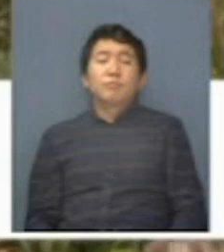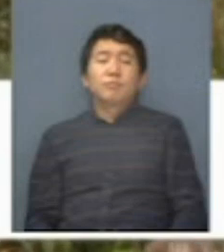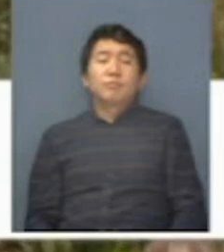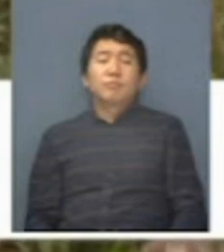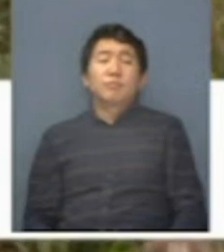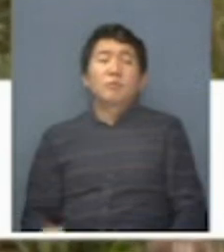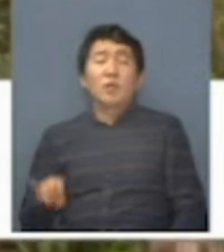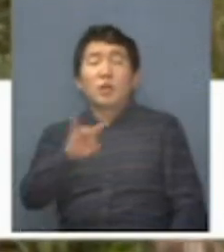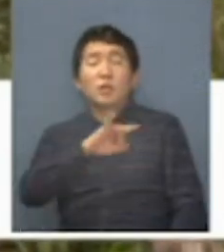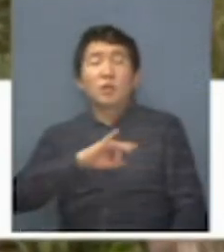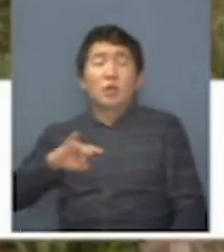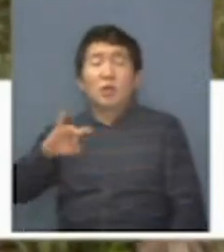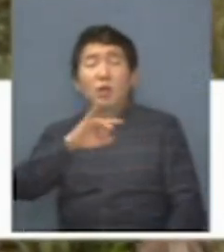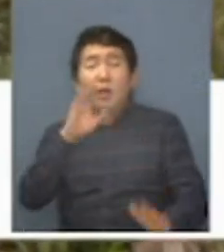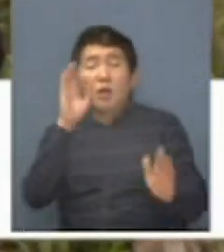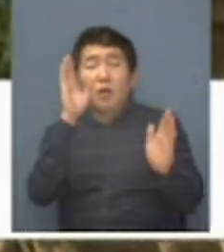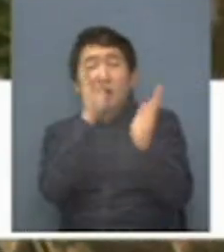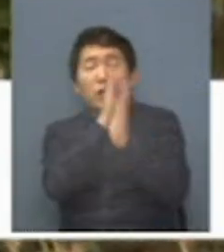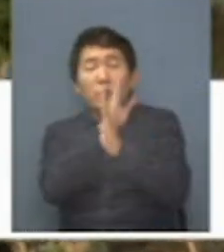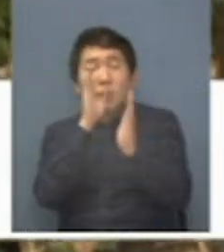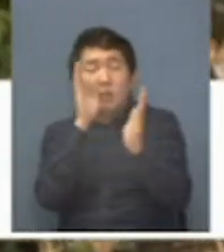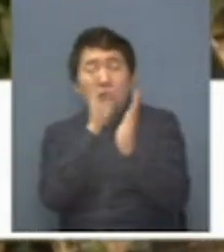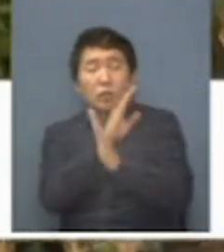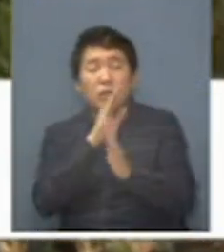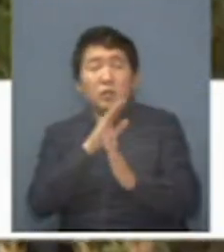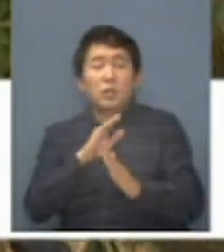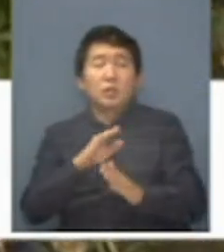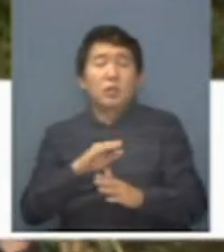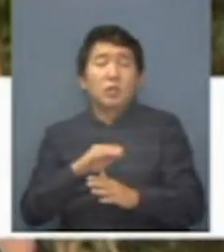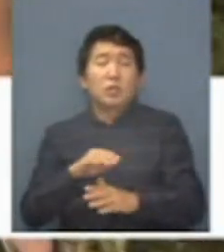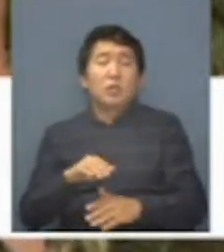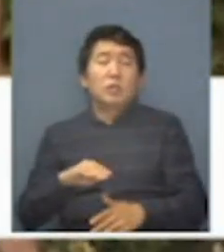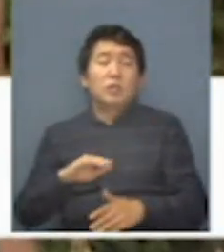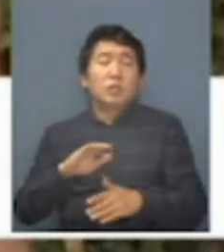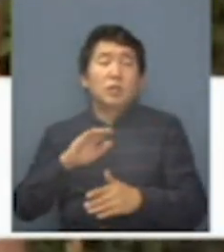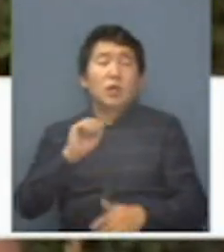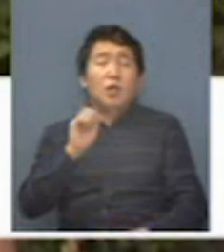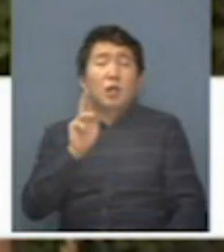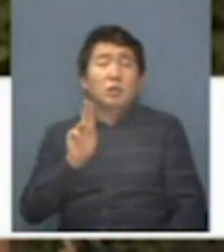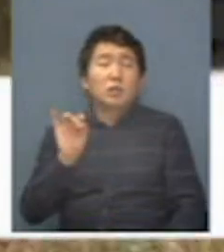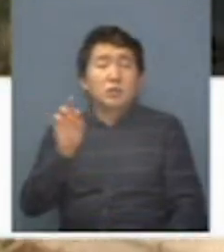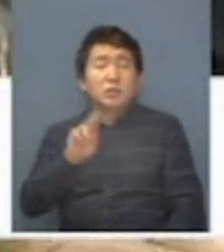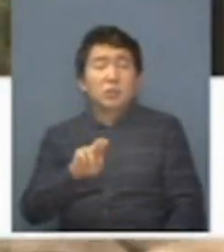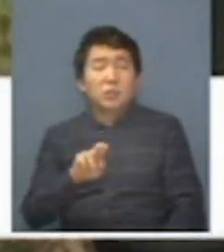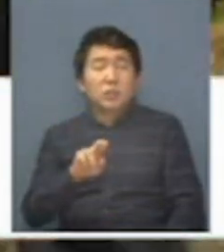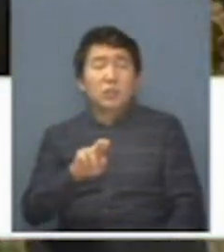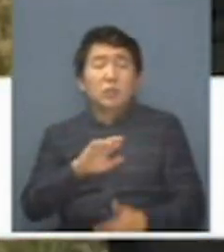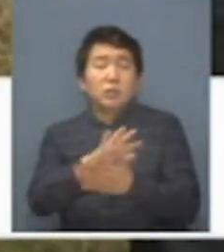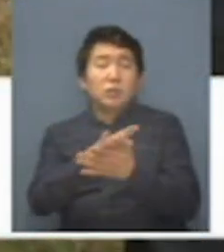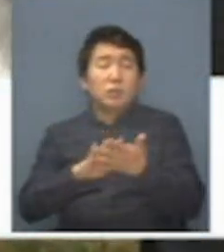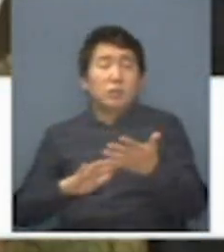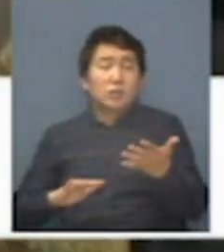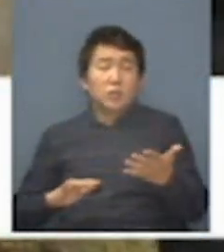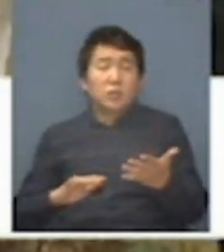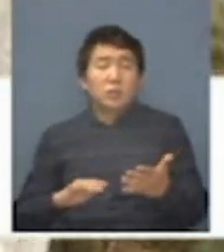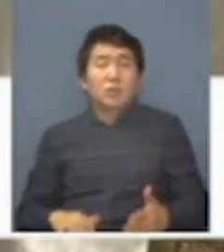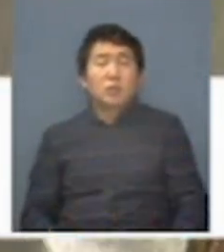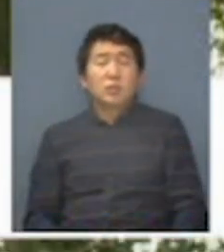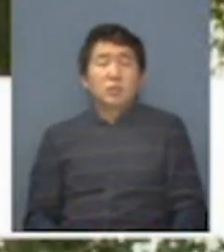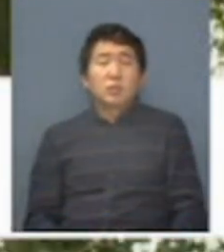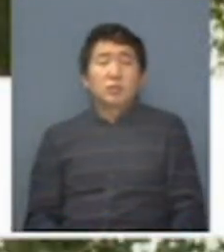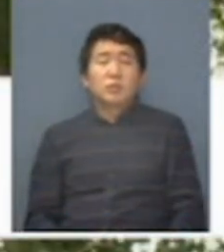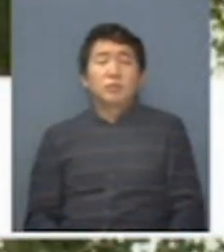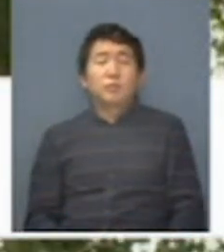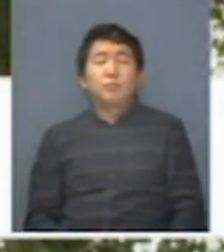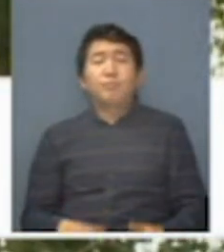Республиканская экологическая акция «ТСА Казахстан» активно продолжается во всех регионах страны и уже стала настоящим эко-челленджем.